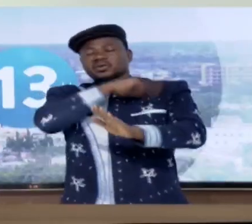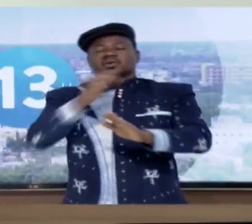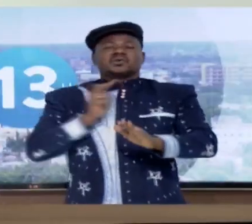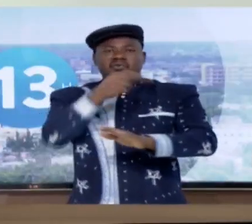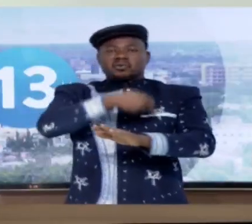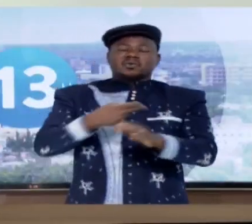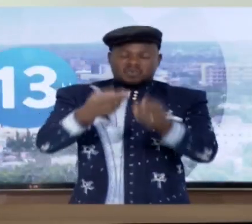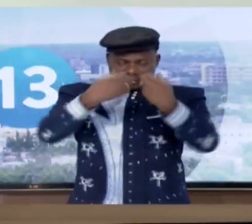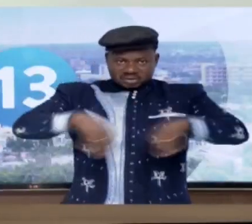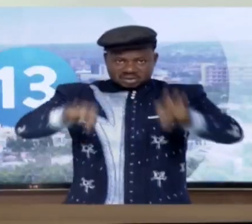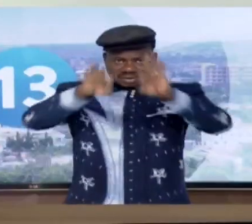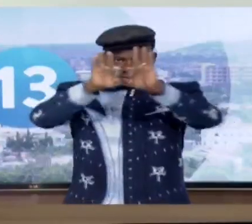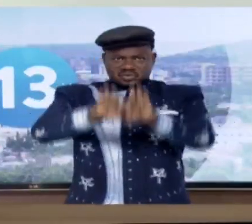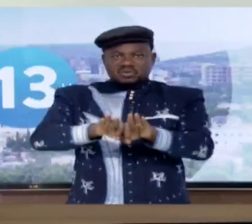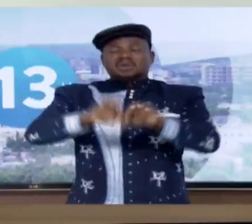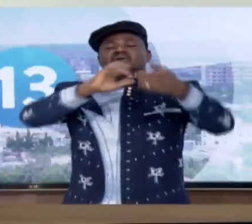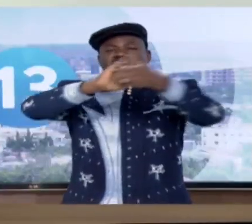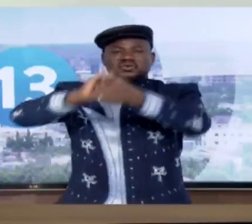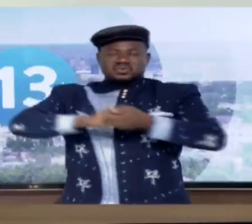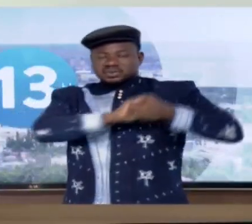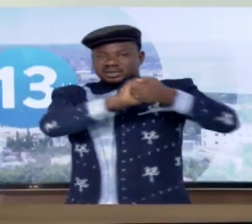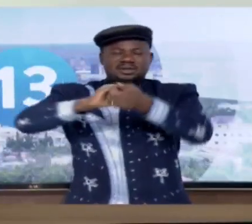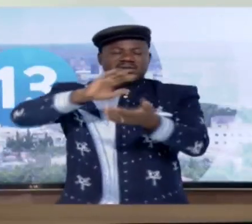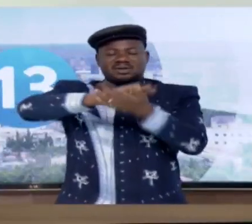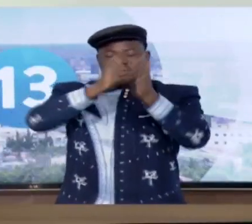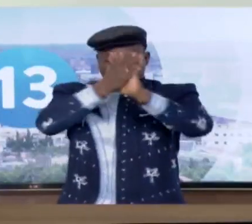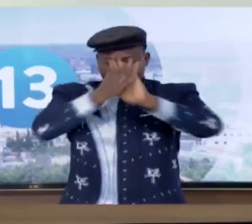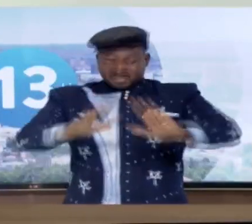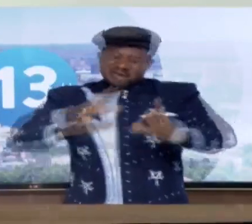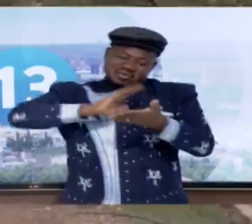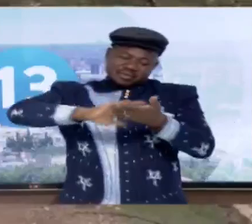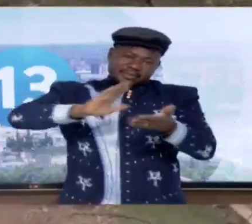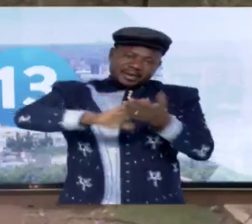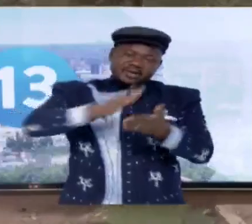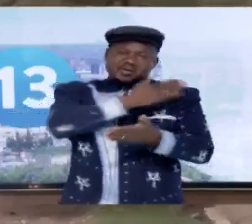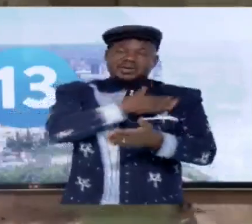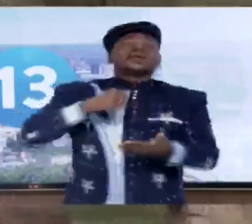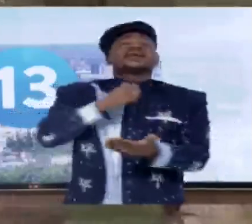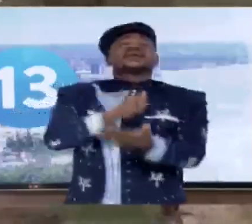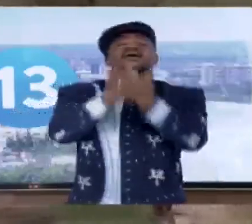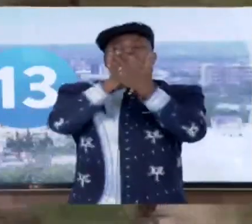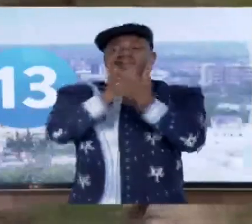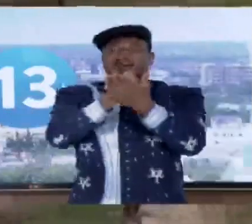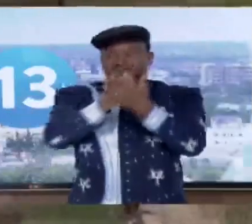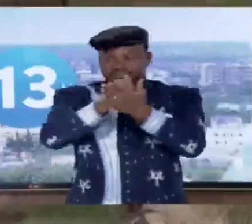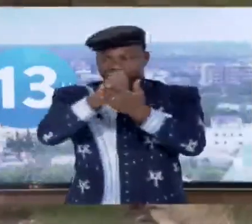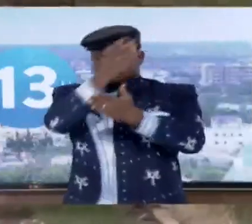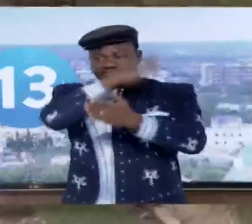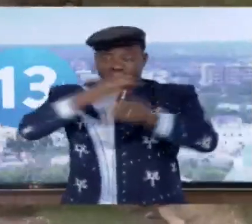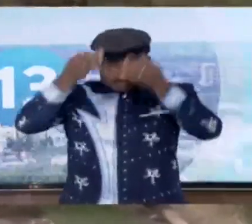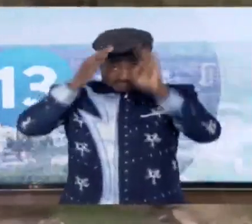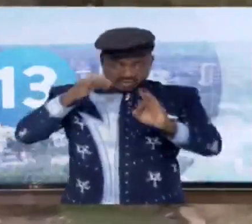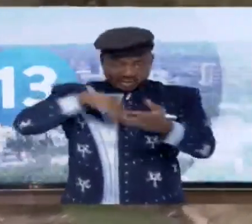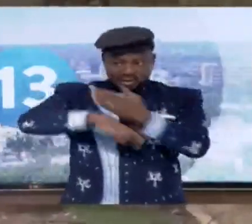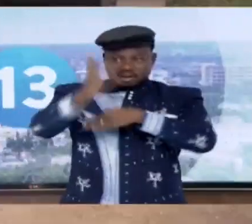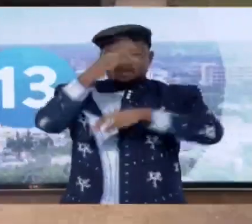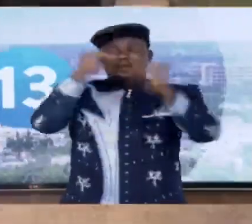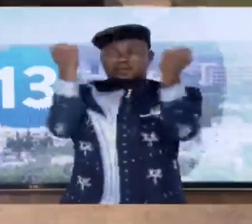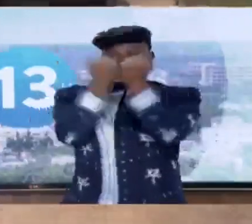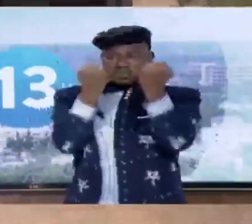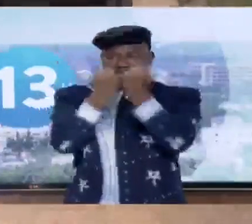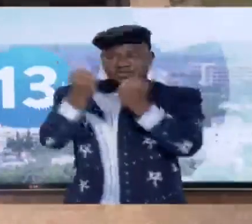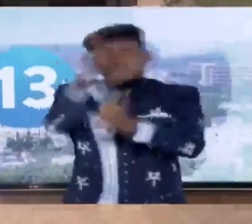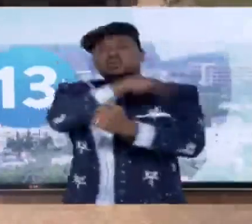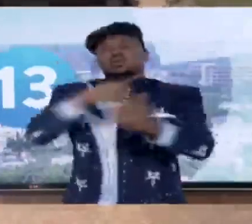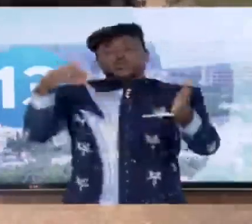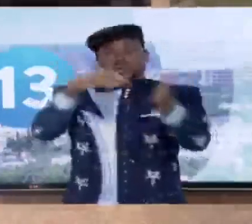manquent beaucoup, ces valeurs de paix, de tolérance et d'entraide. Résolument engagé dans la lutte contre le terrorisme, le capitaine